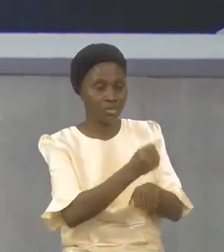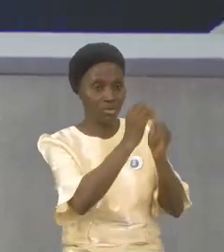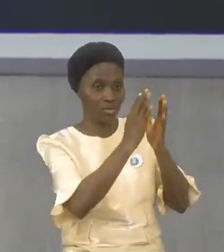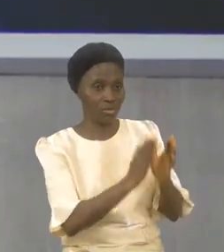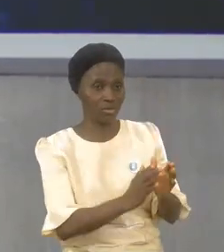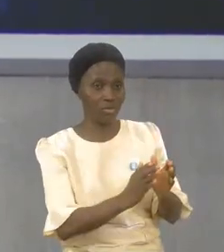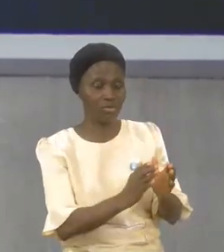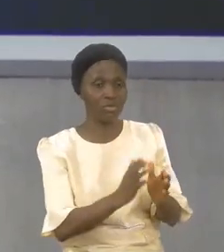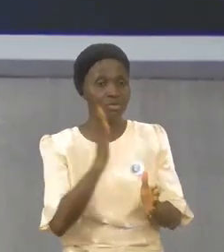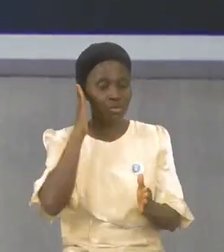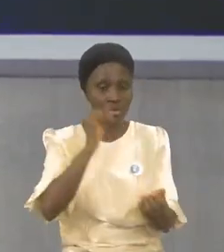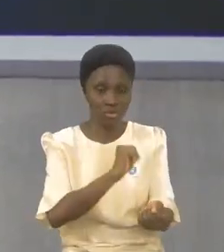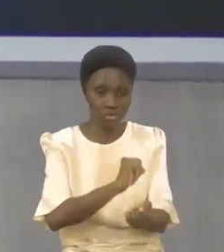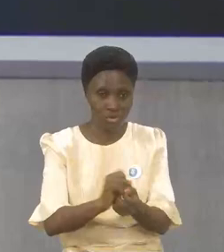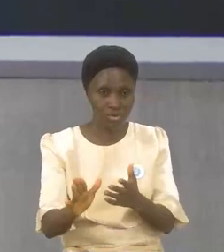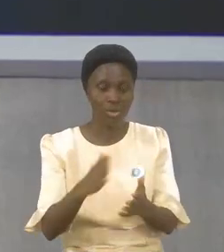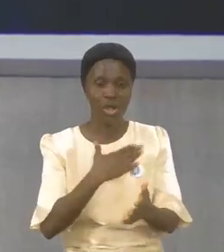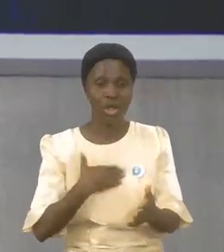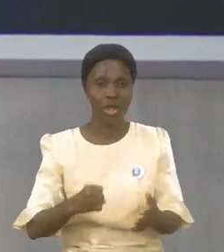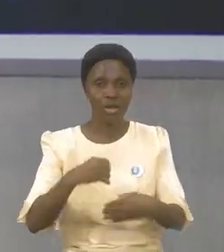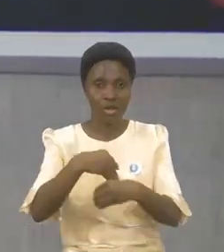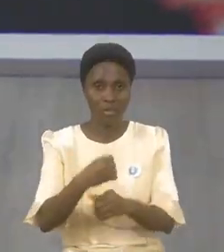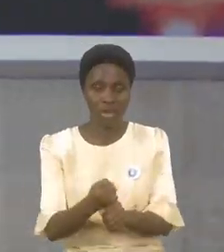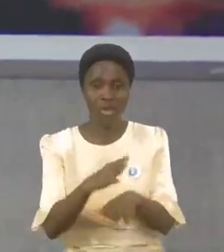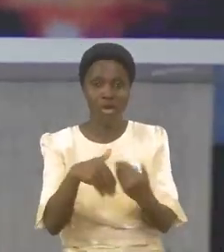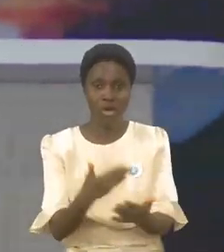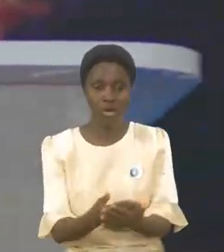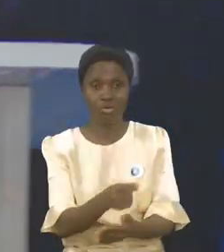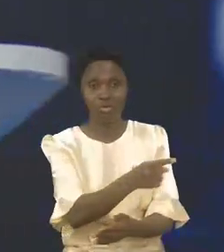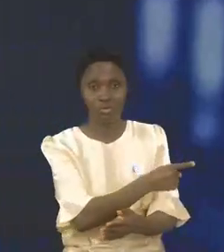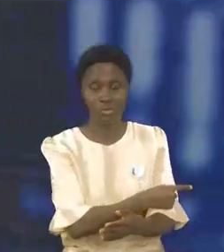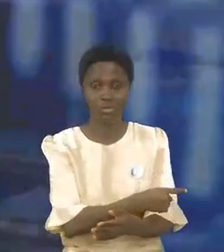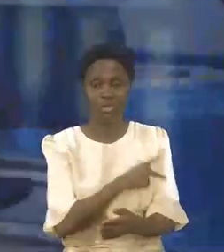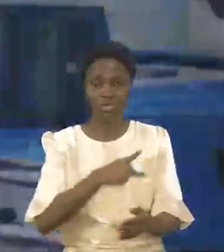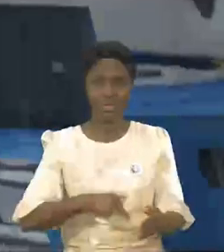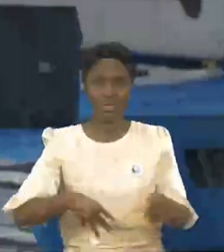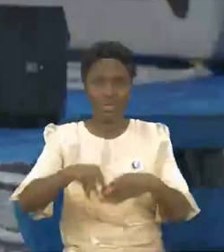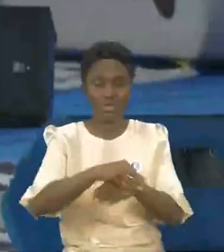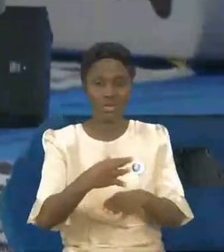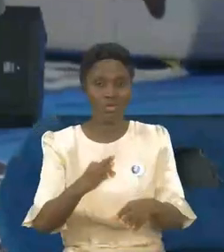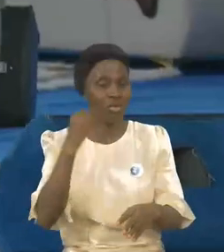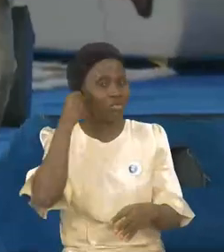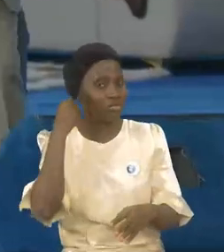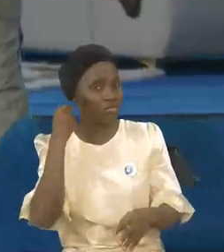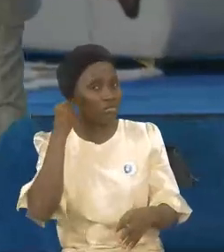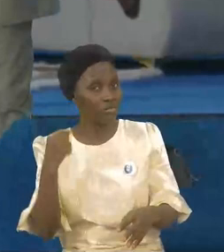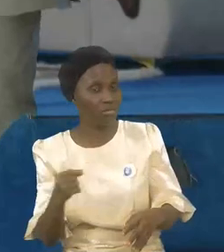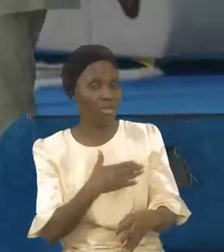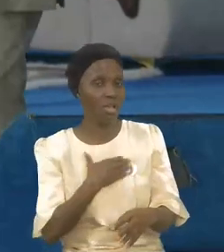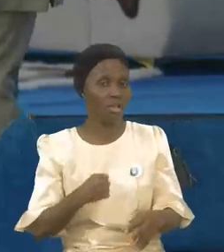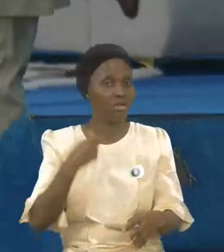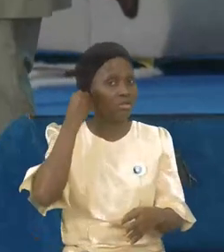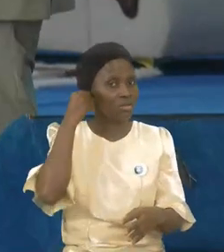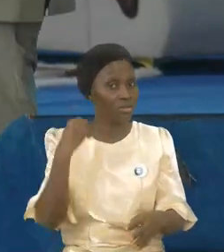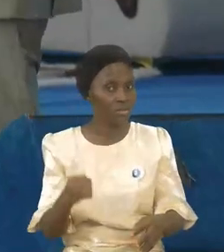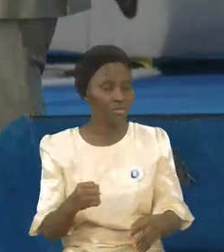seront plus. La pierre de la montagne va écraser, détruire et va